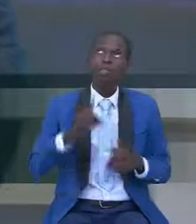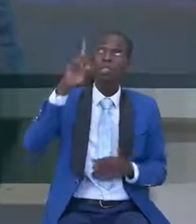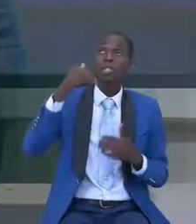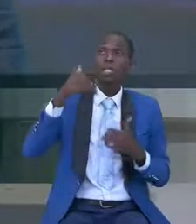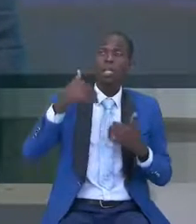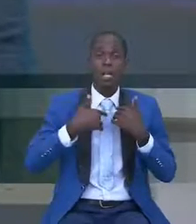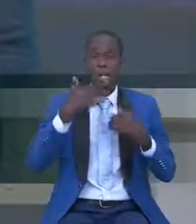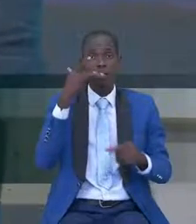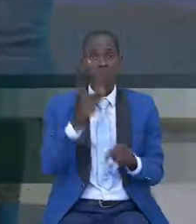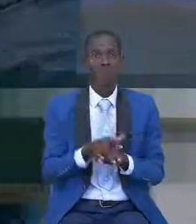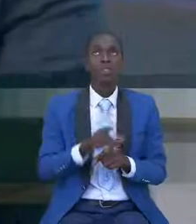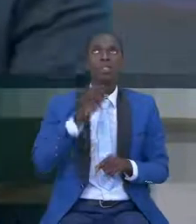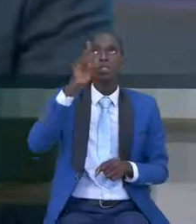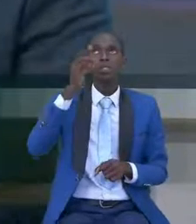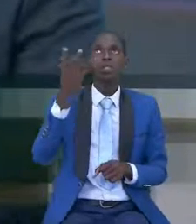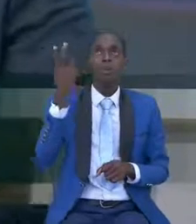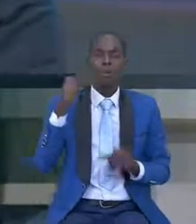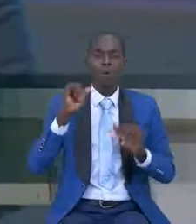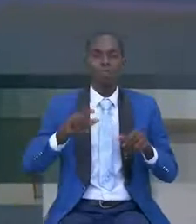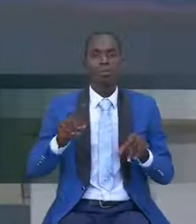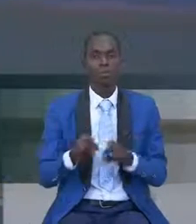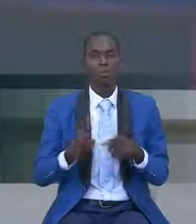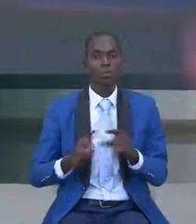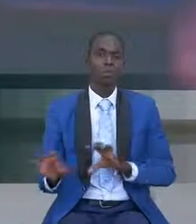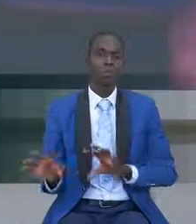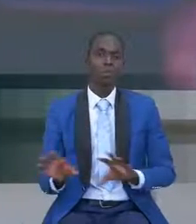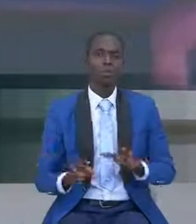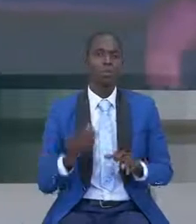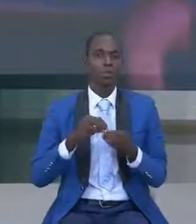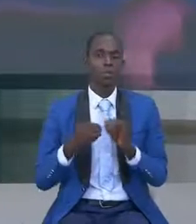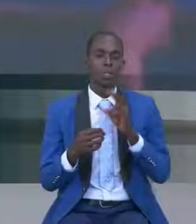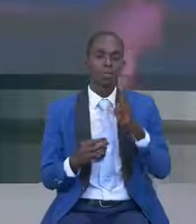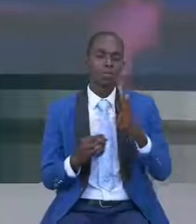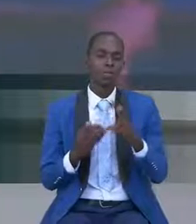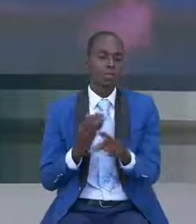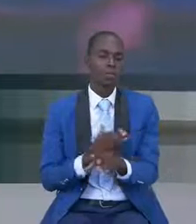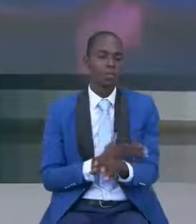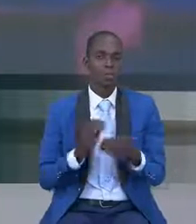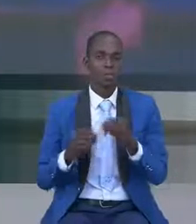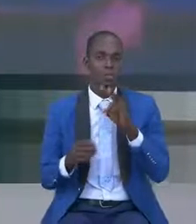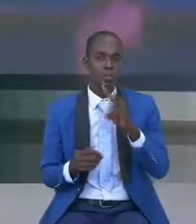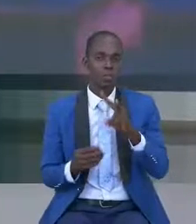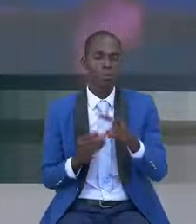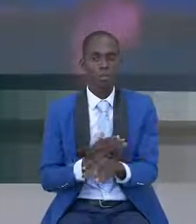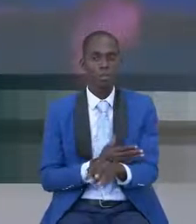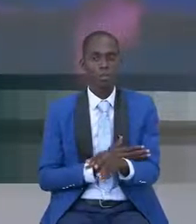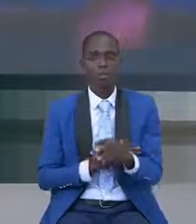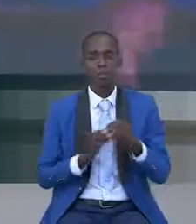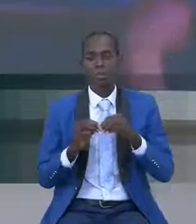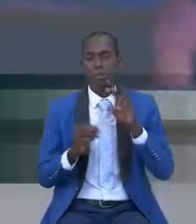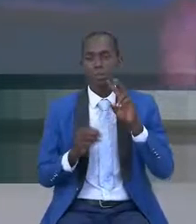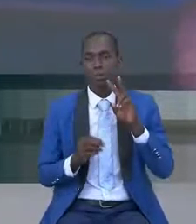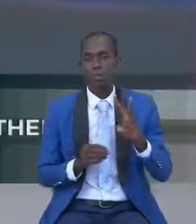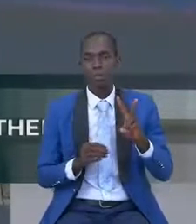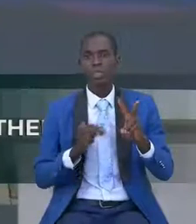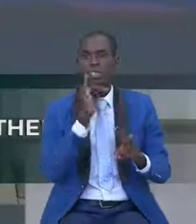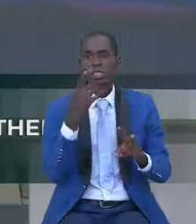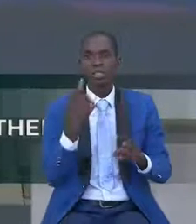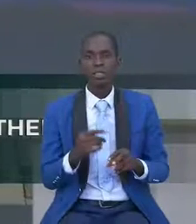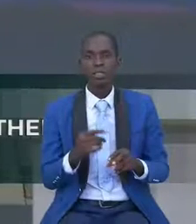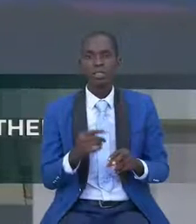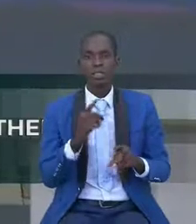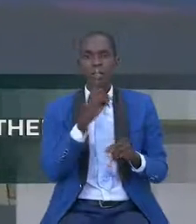aussi l'accomplir. Deuxième élément maintenant, l'assurance